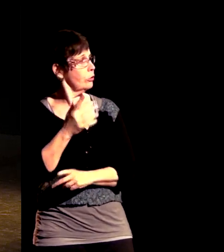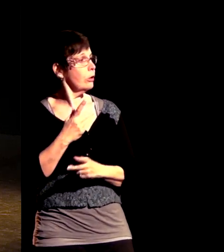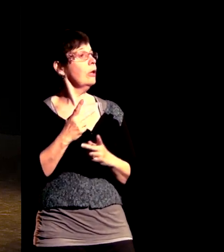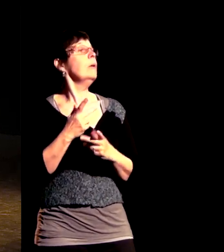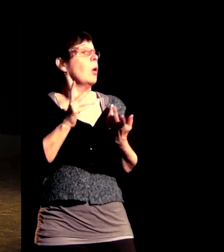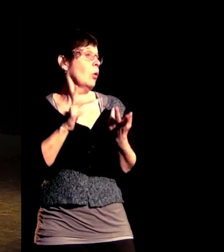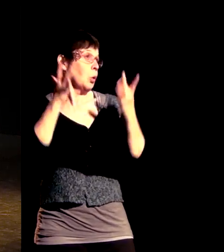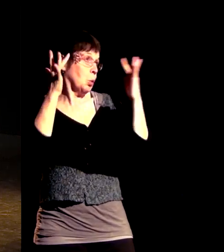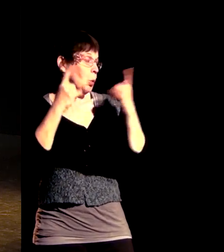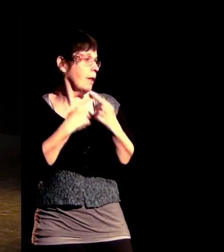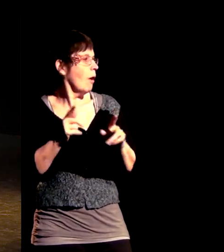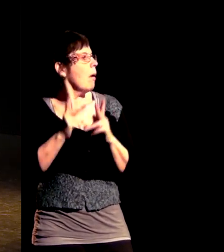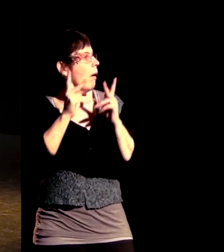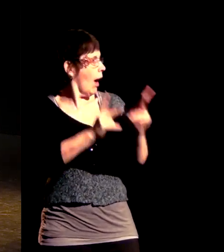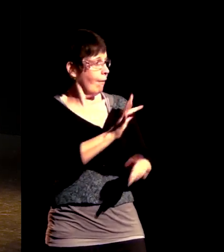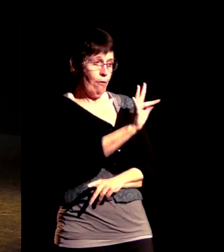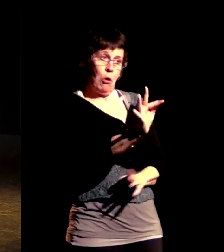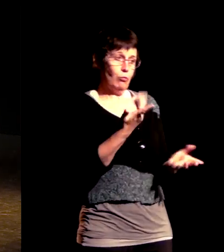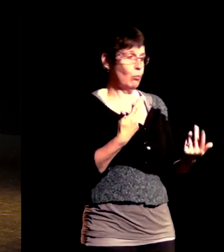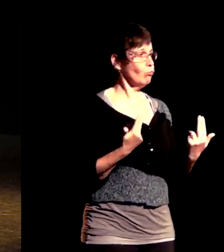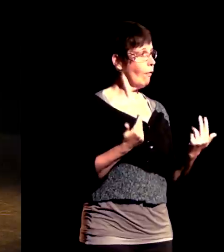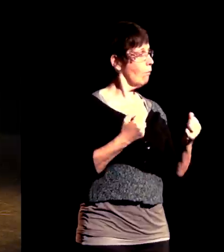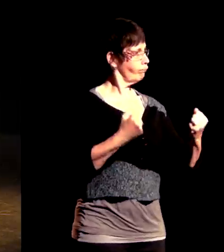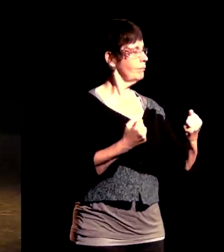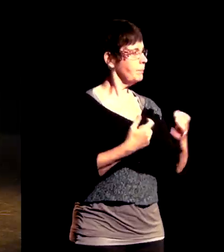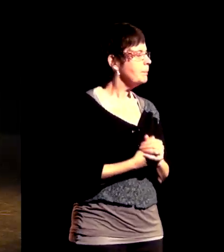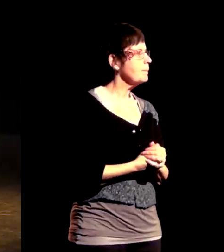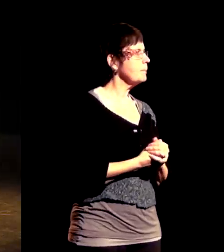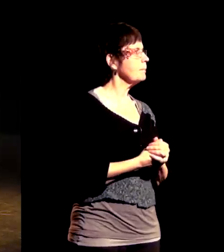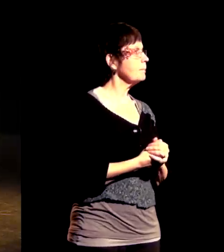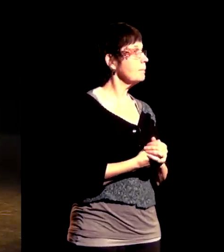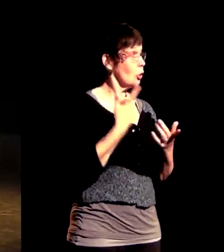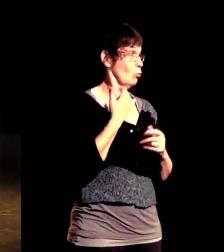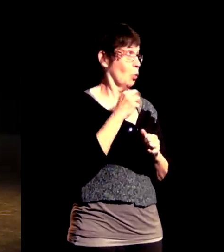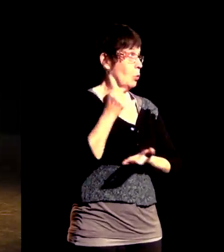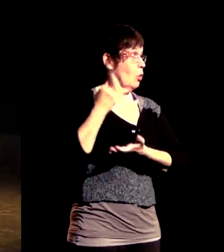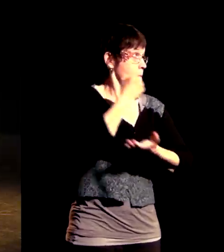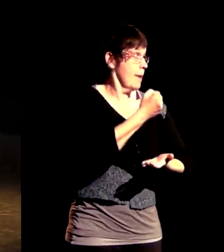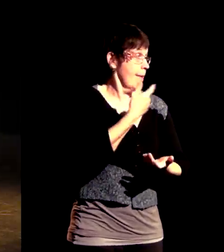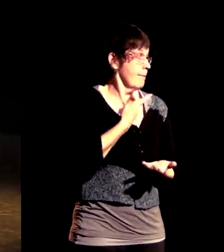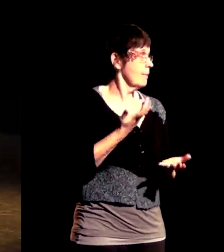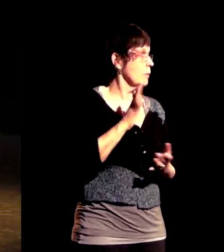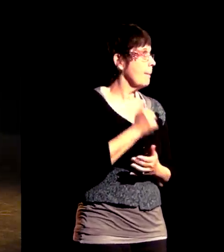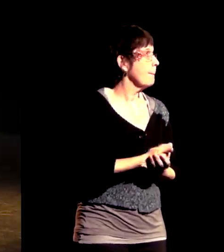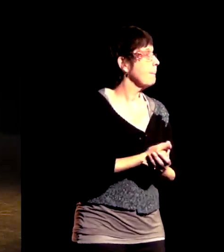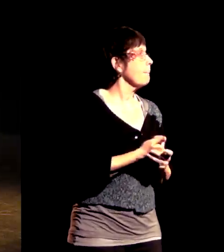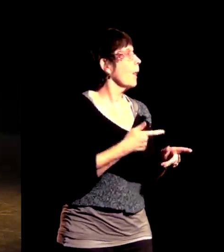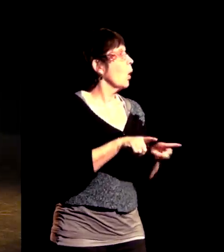en France. Et la deuxième raison que j'ai compris, c'est que je me suis rendu compte que l'État instrumentalisait les